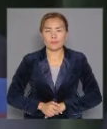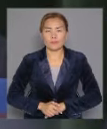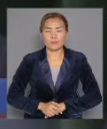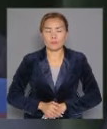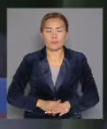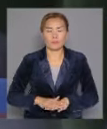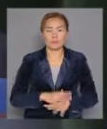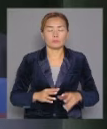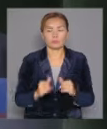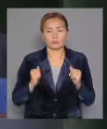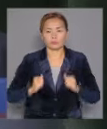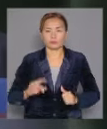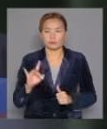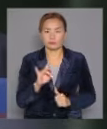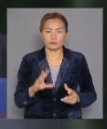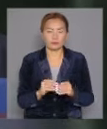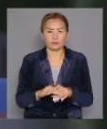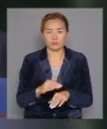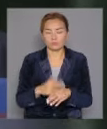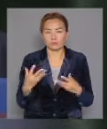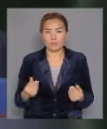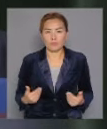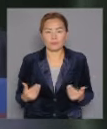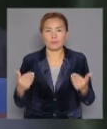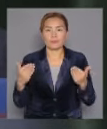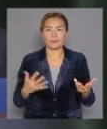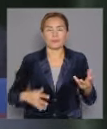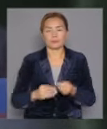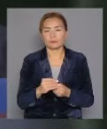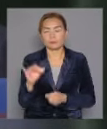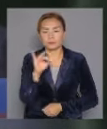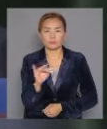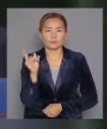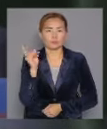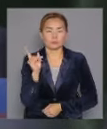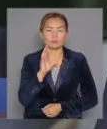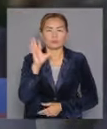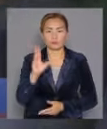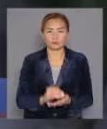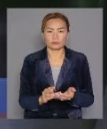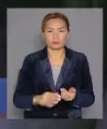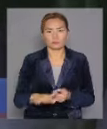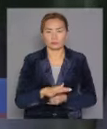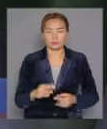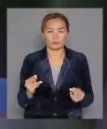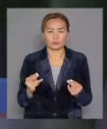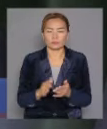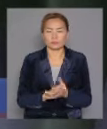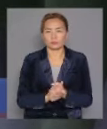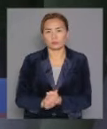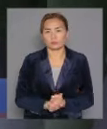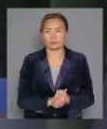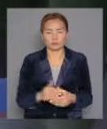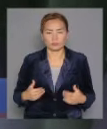елімізге, дінімізге, дәстүрімізге, тілімізге, тарихымызға, жерімізге қызмет ете тұрған